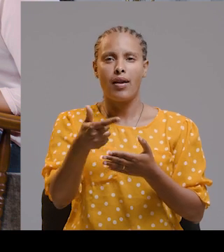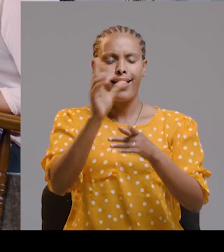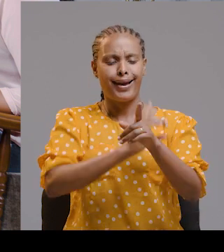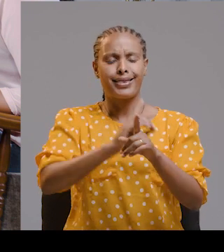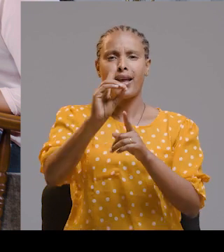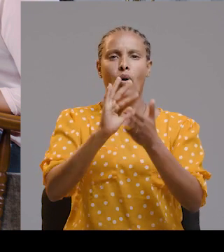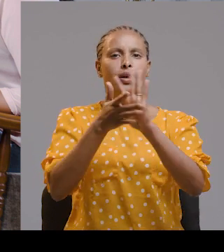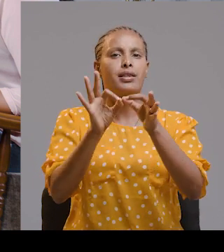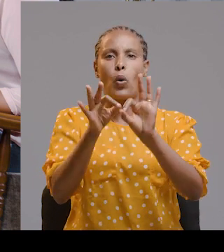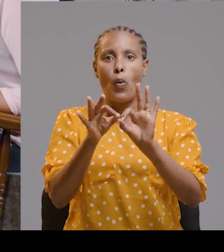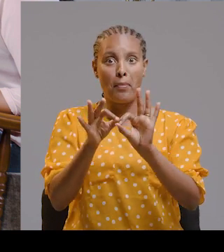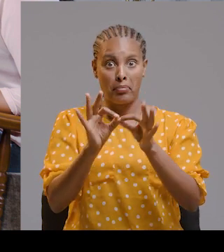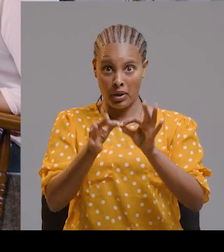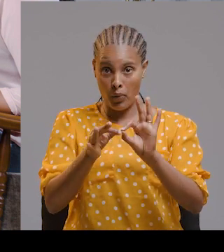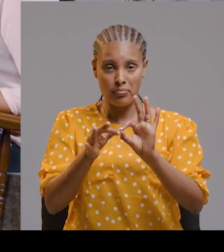کت تنیه هونه ترجم